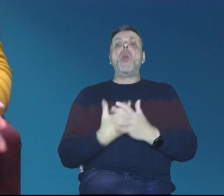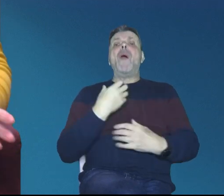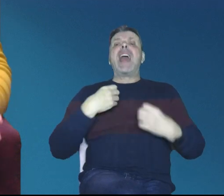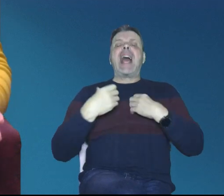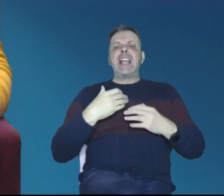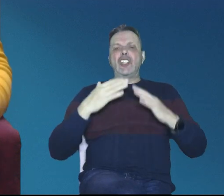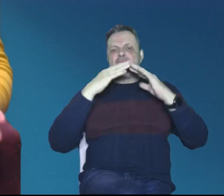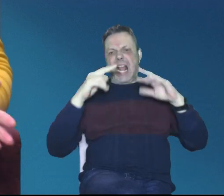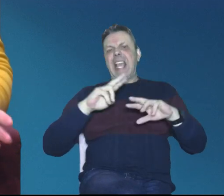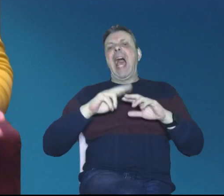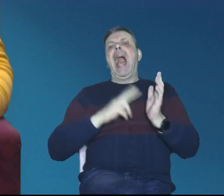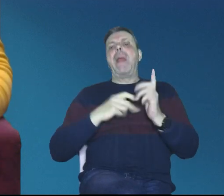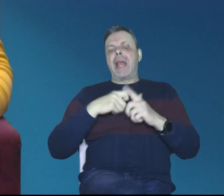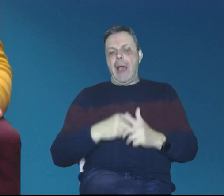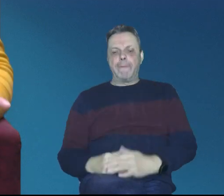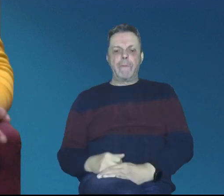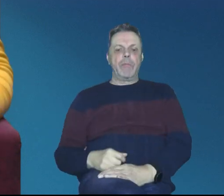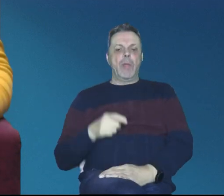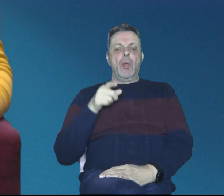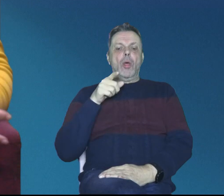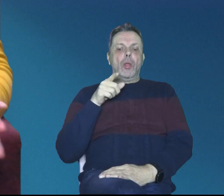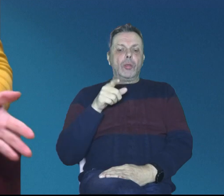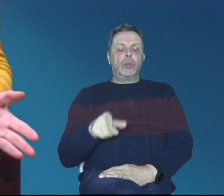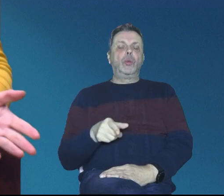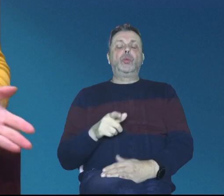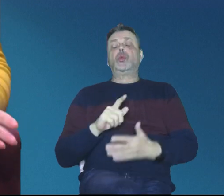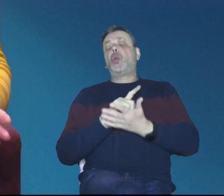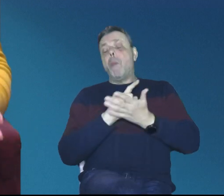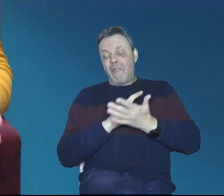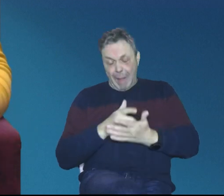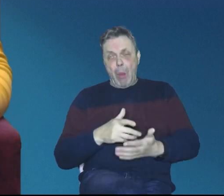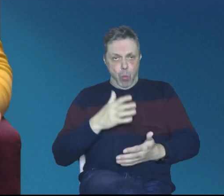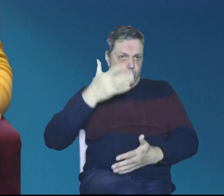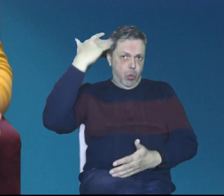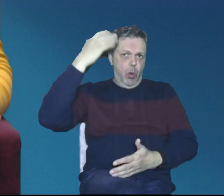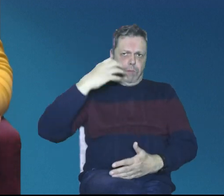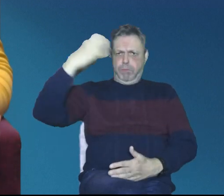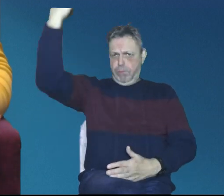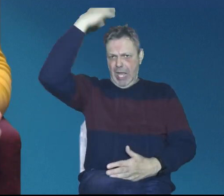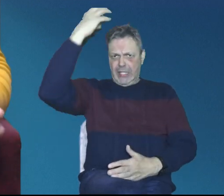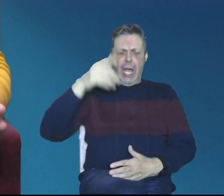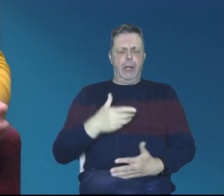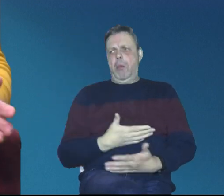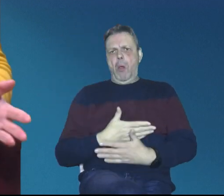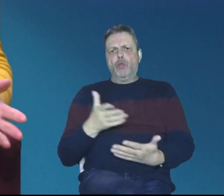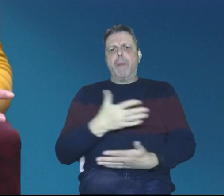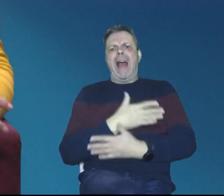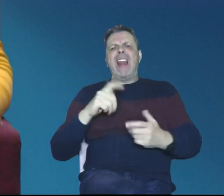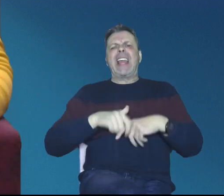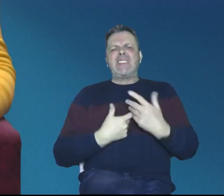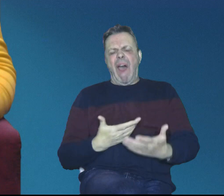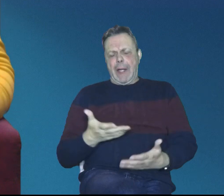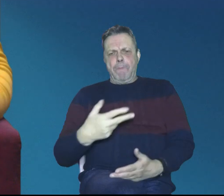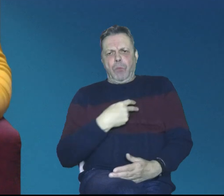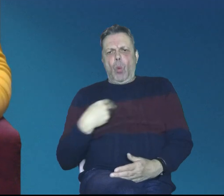nove kazališne zgrade HNK. Mislim, to je stvarno u tom periodu uopće bila velika, velika